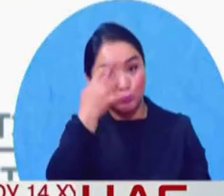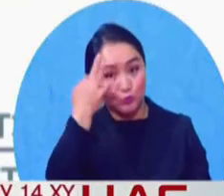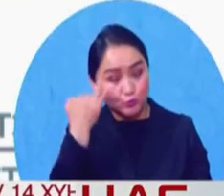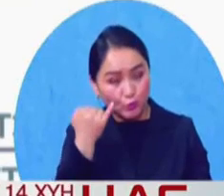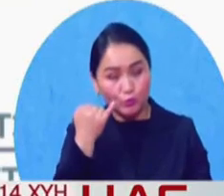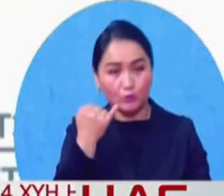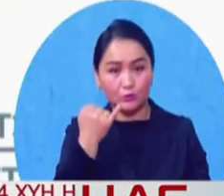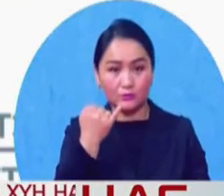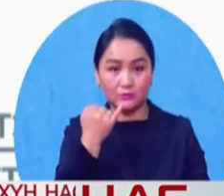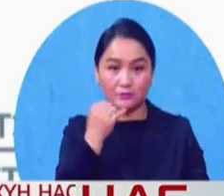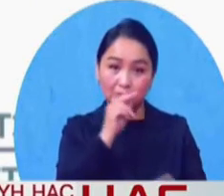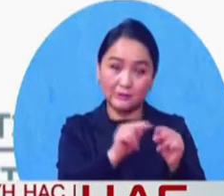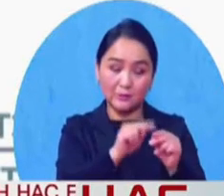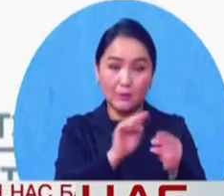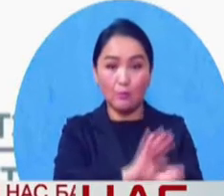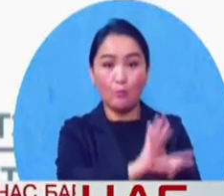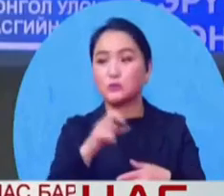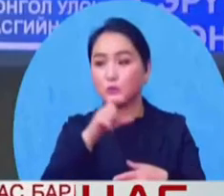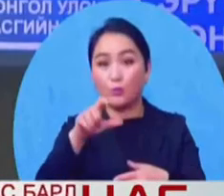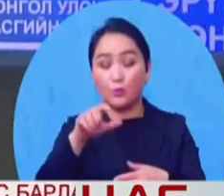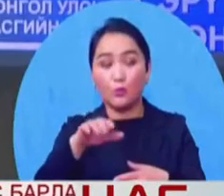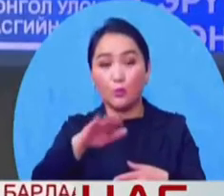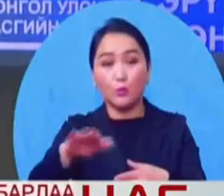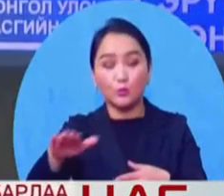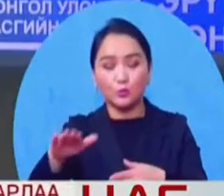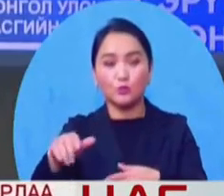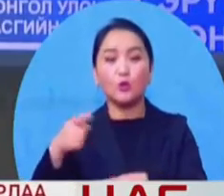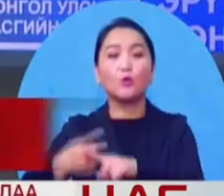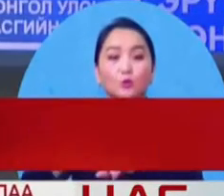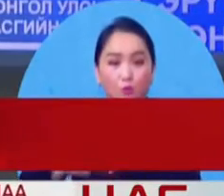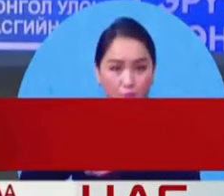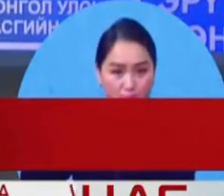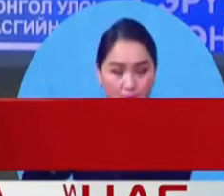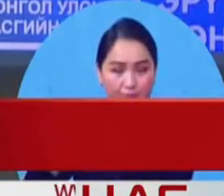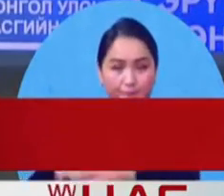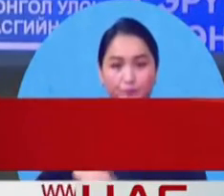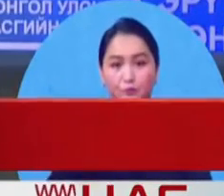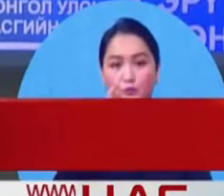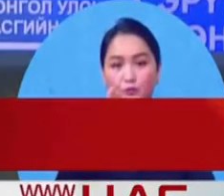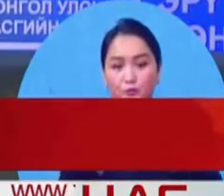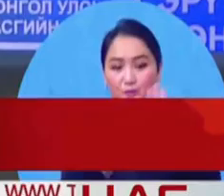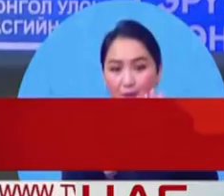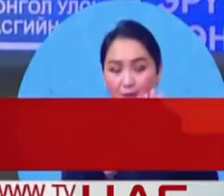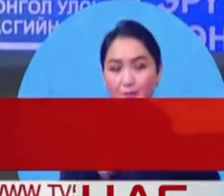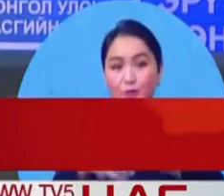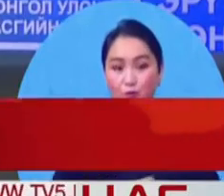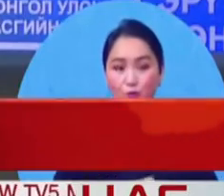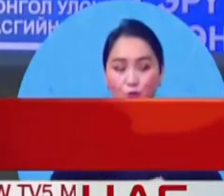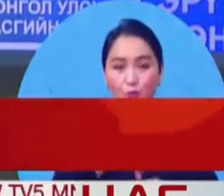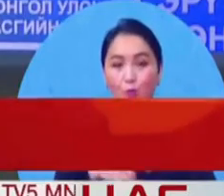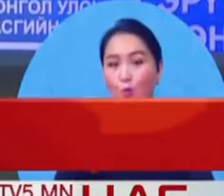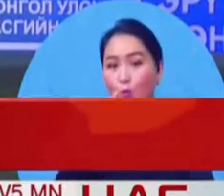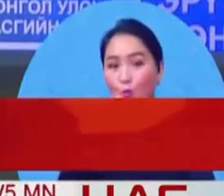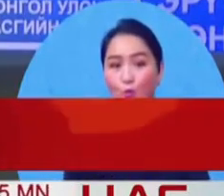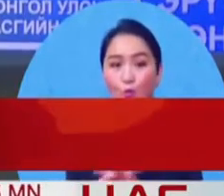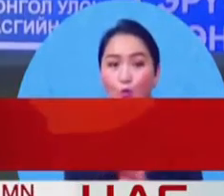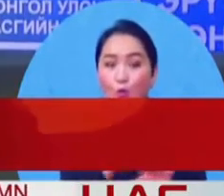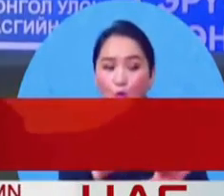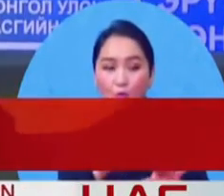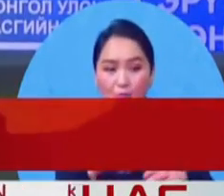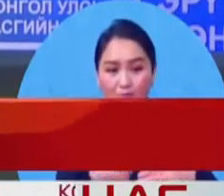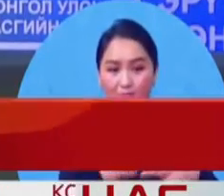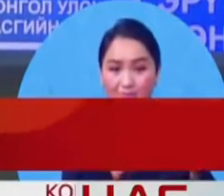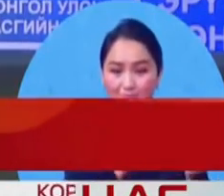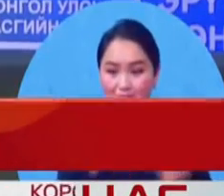48 шалгалт авах байр бэлдсэн байна. Тэгэхээр энэ 48 төв дээр бол бид нар 3 төрлийн анги бэлдсэн байна. Одоо